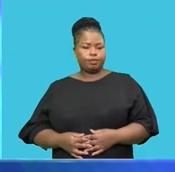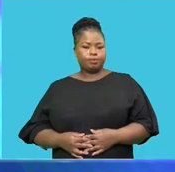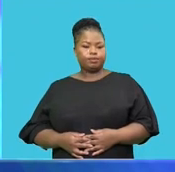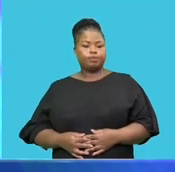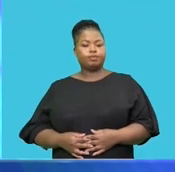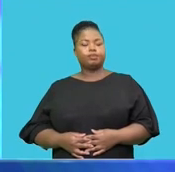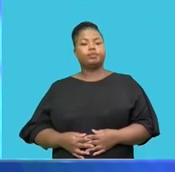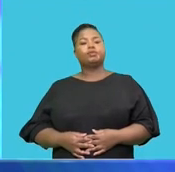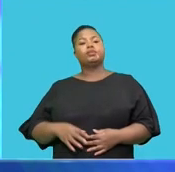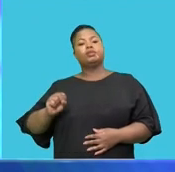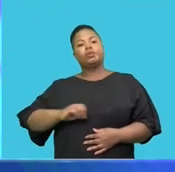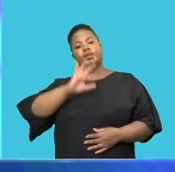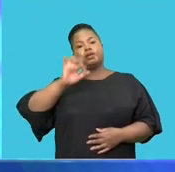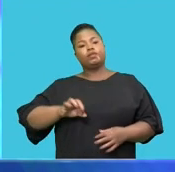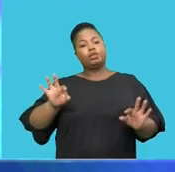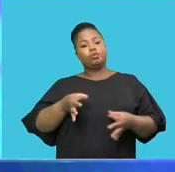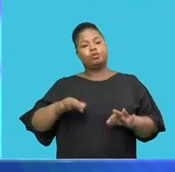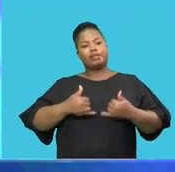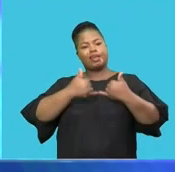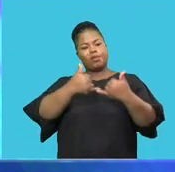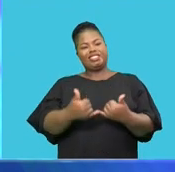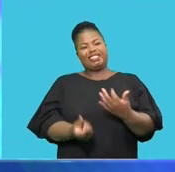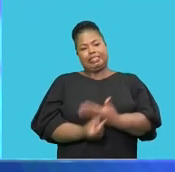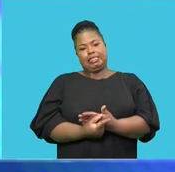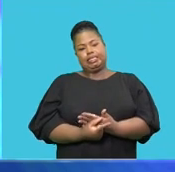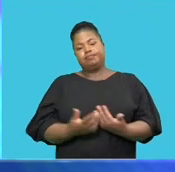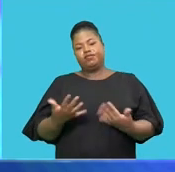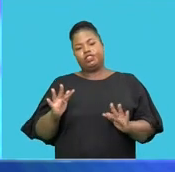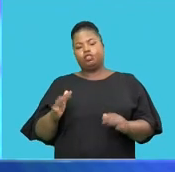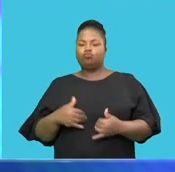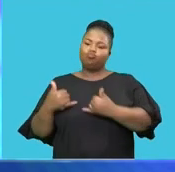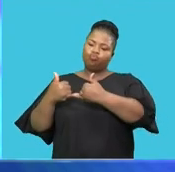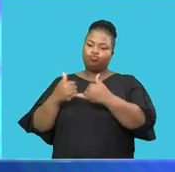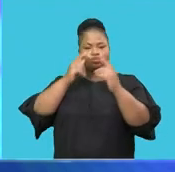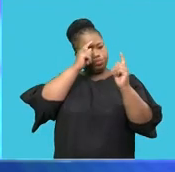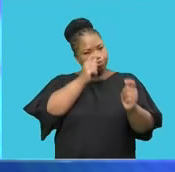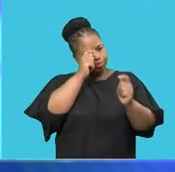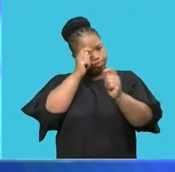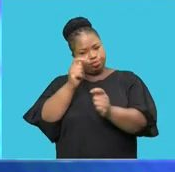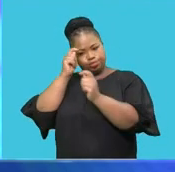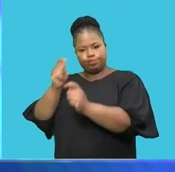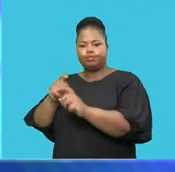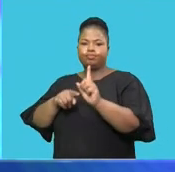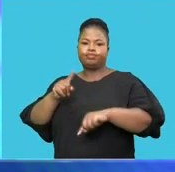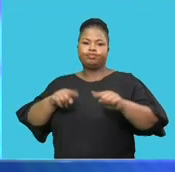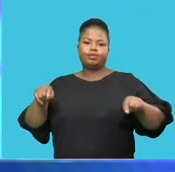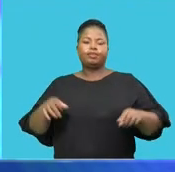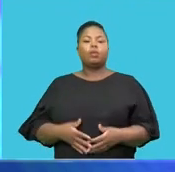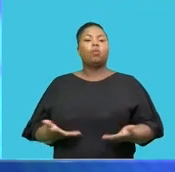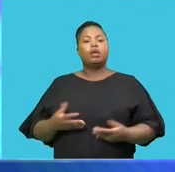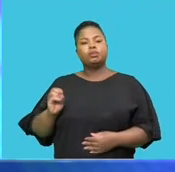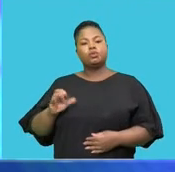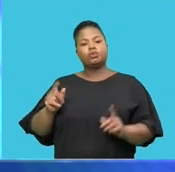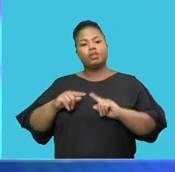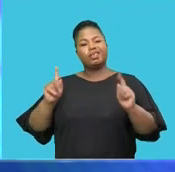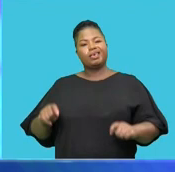Abeembasa zomculo iSouth African Music Awards babambe umsitho wokubhengeza abatyunjiweyo kwiimbasa zalonyaka eSoweto Theatre eJabulani